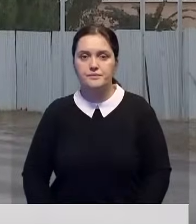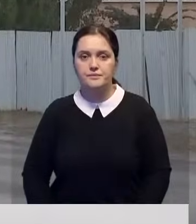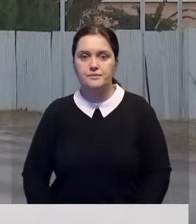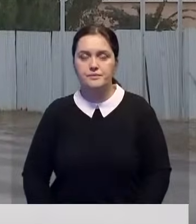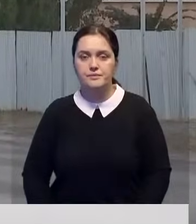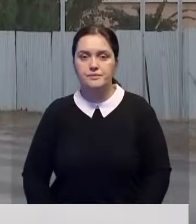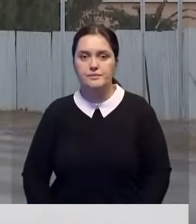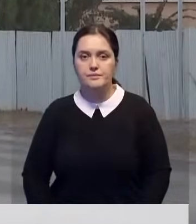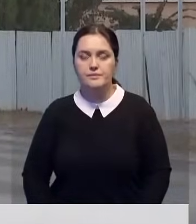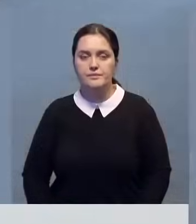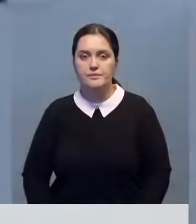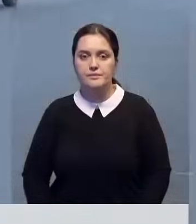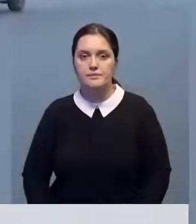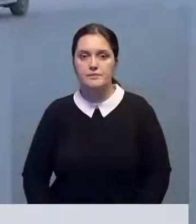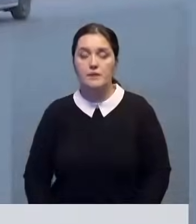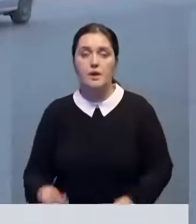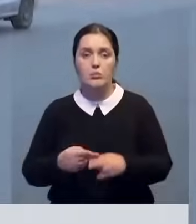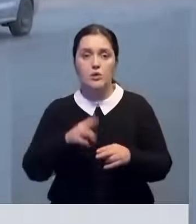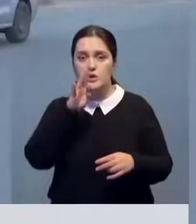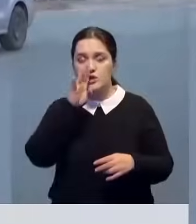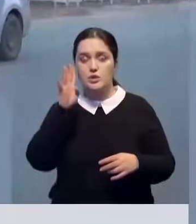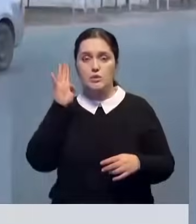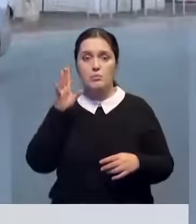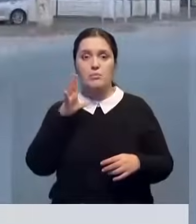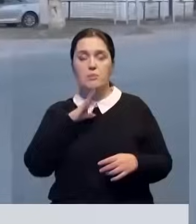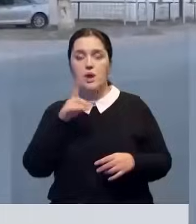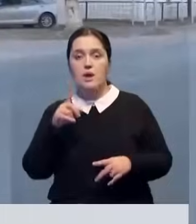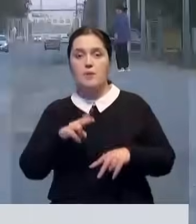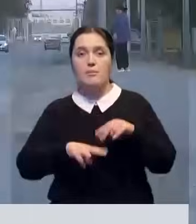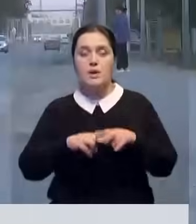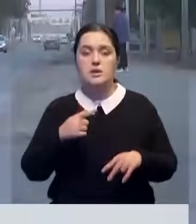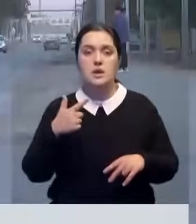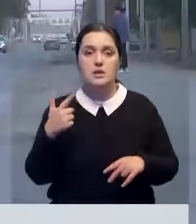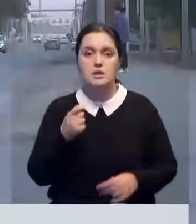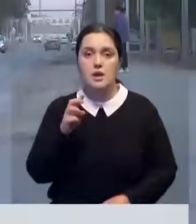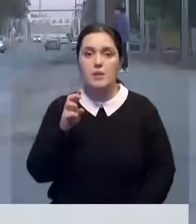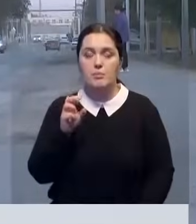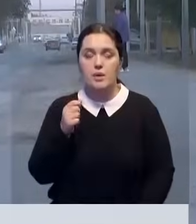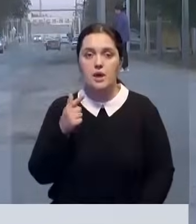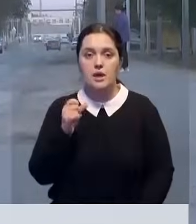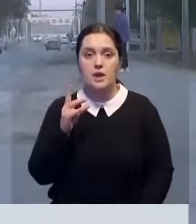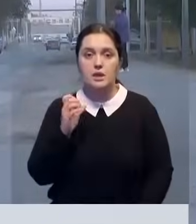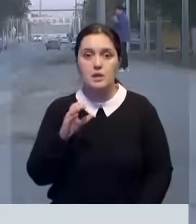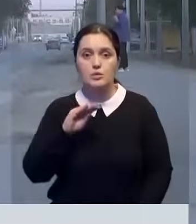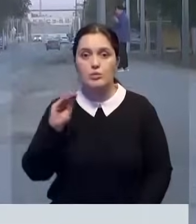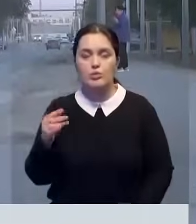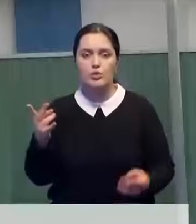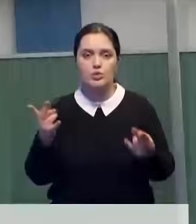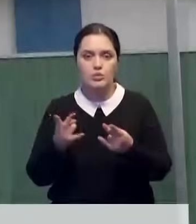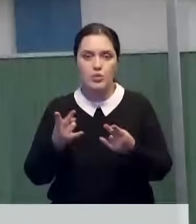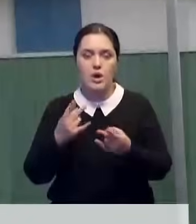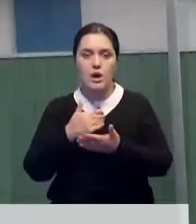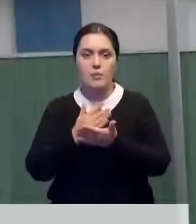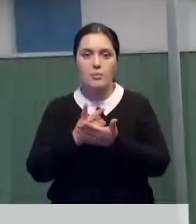Газовую магистраль к Бахарскому району подвели еще 4 года назад. Тогда и построили газопровод в селе Баханас. Жители установили необходимое оборудование,